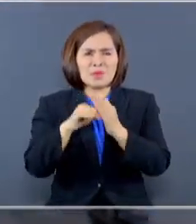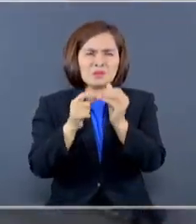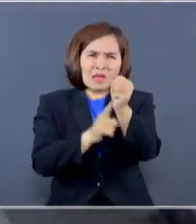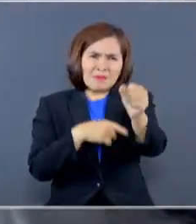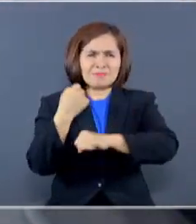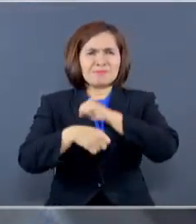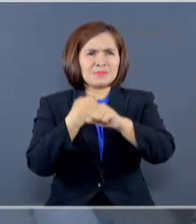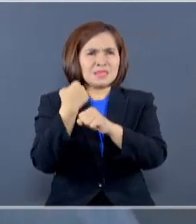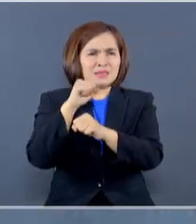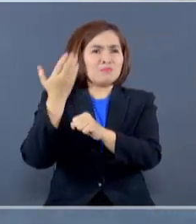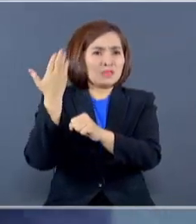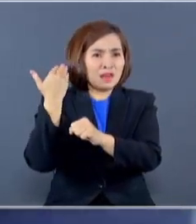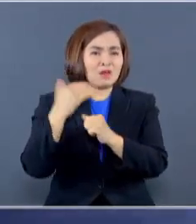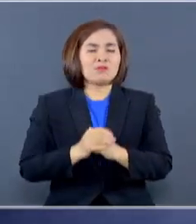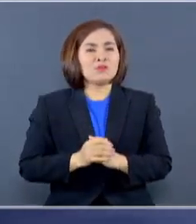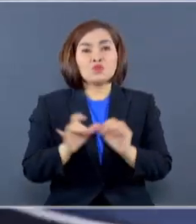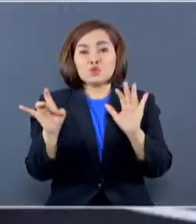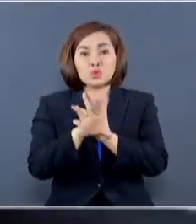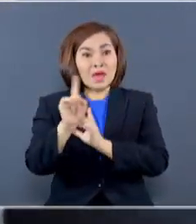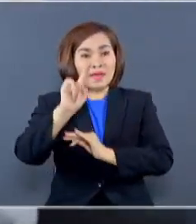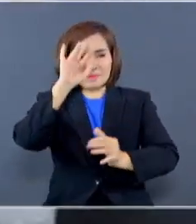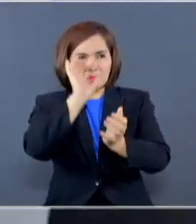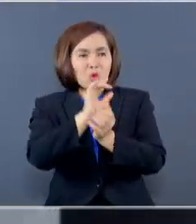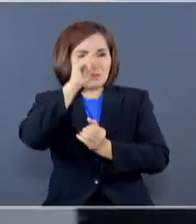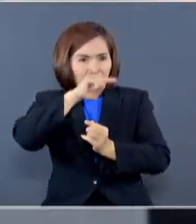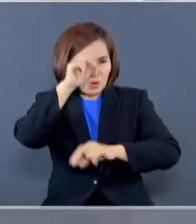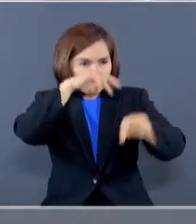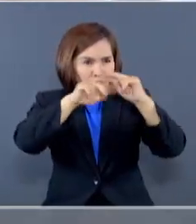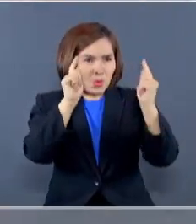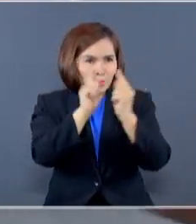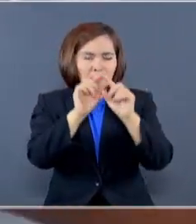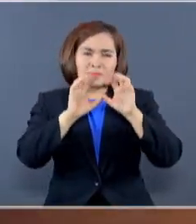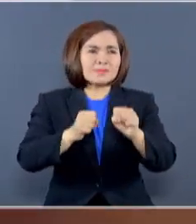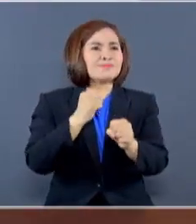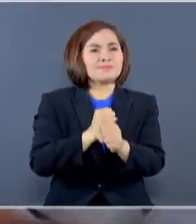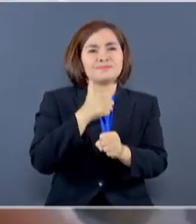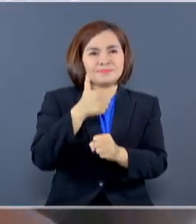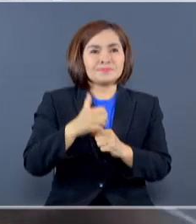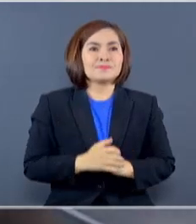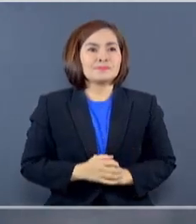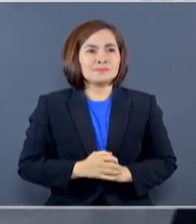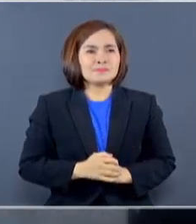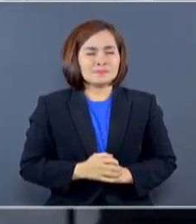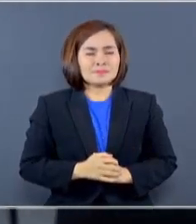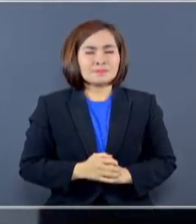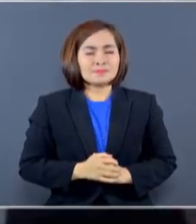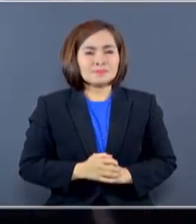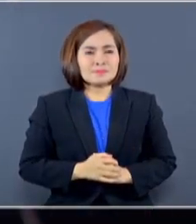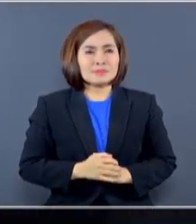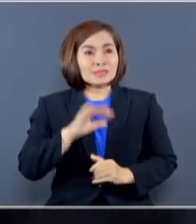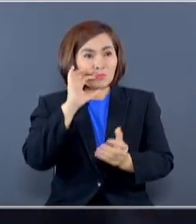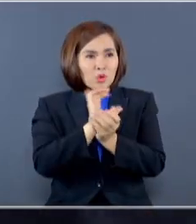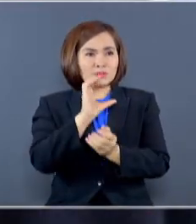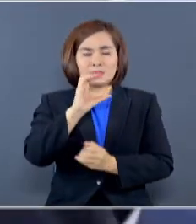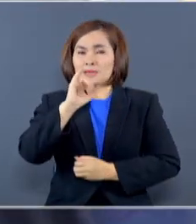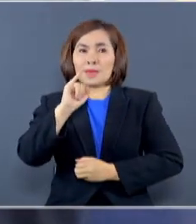ายนี่ฮะอย่างที่บอกไม่มีอะไรที่ตำรวจไทยทำไม่ได้นี่ตำรวจสอบสวนกลางสุดท้ายไปรวบตัวได้นะครับคุณผู้ชมฮะตำรวจป้องกันและป